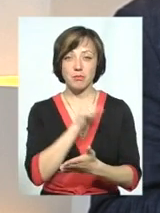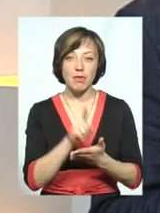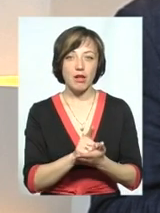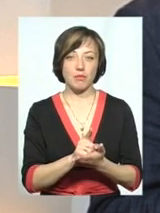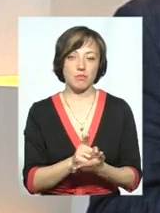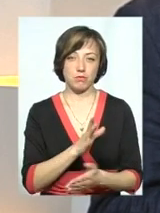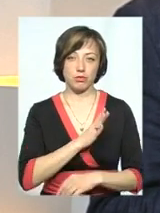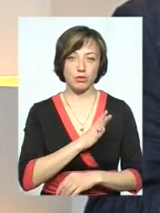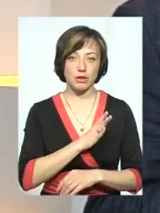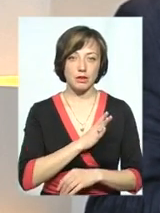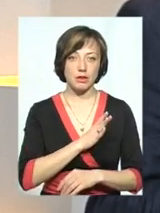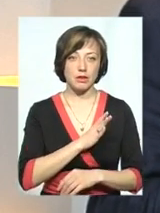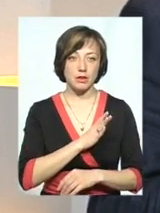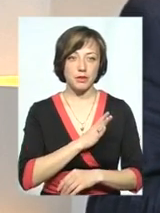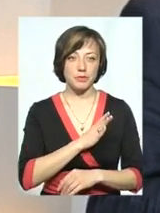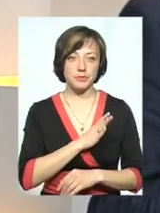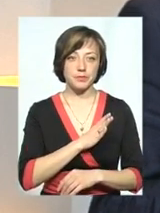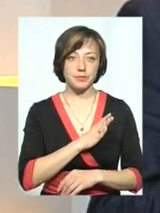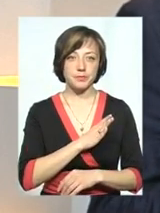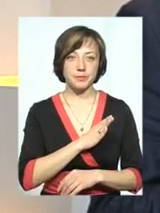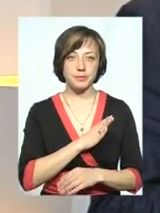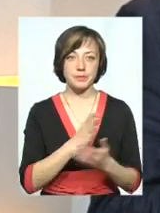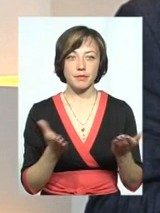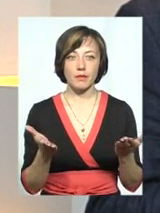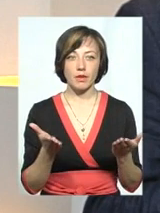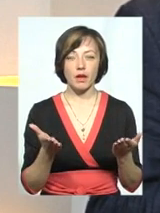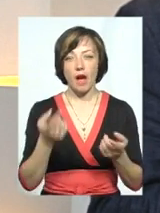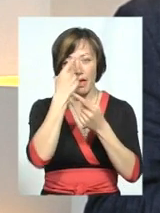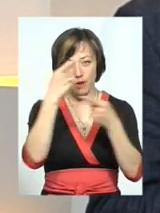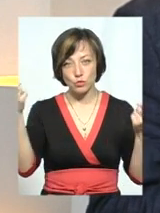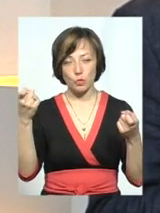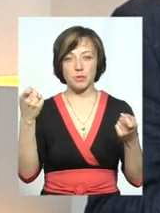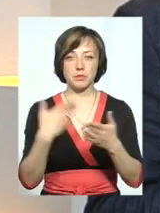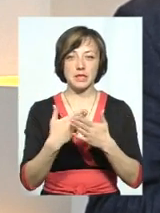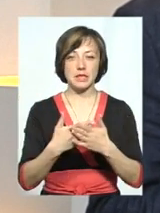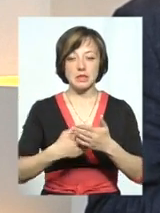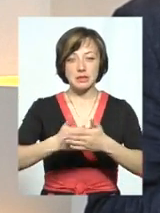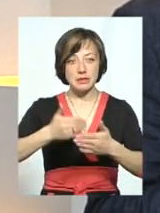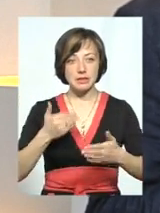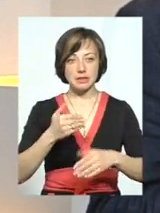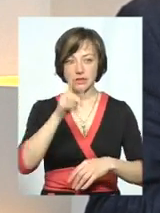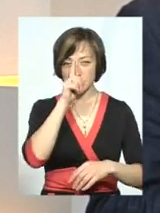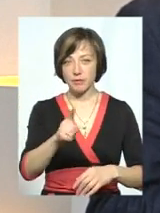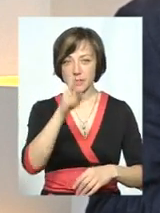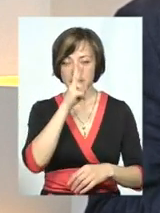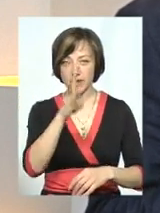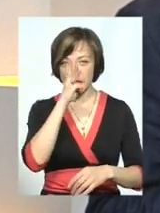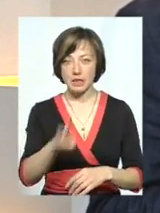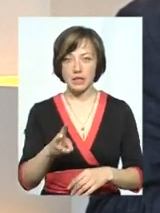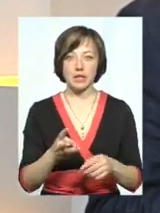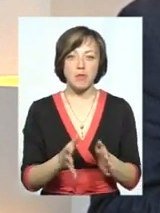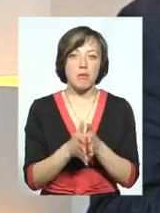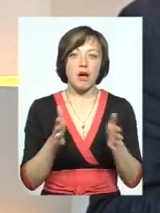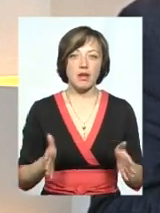як мінімум, бути анонсоване бізнесу там за 2-3 місяці, тому що я знаю, велика кількість компаній зараз